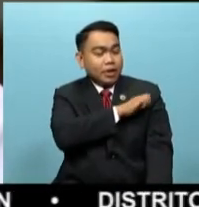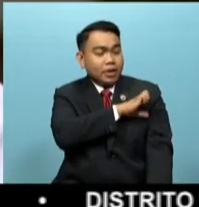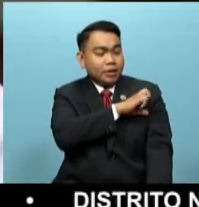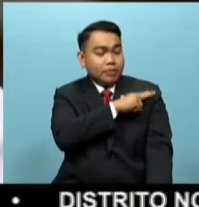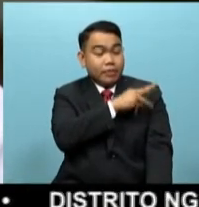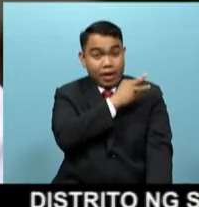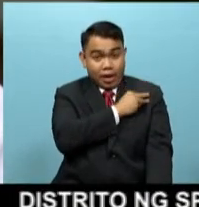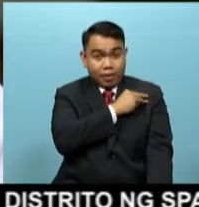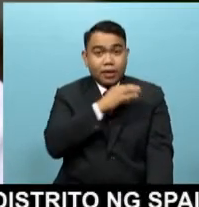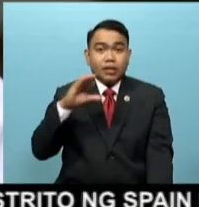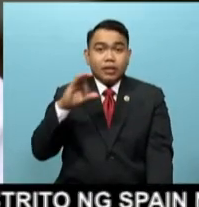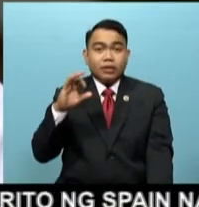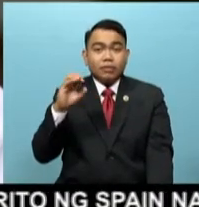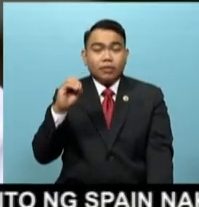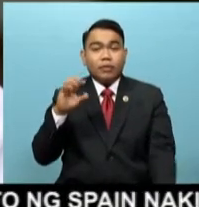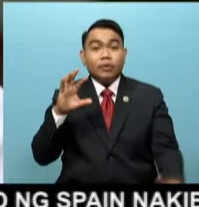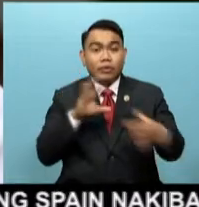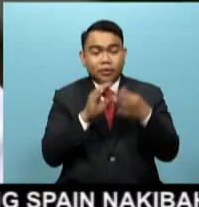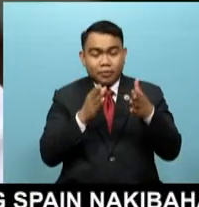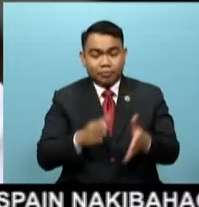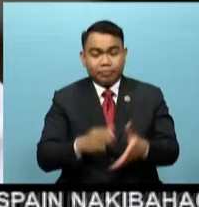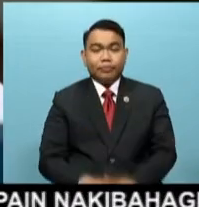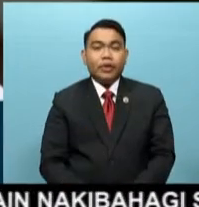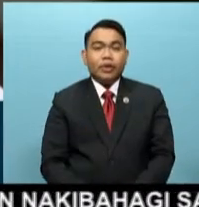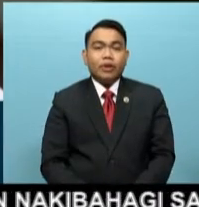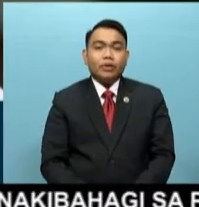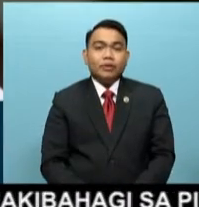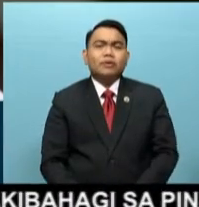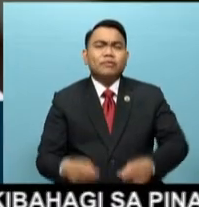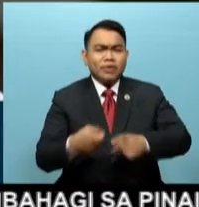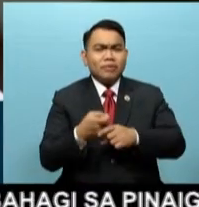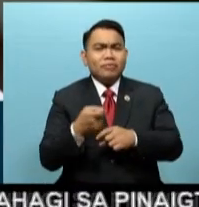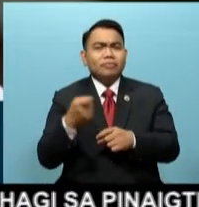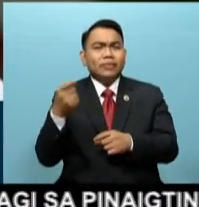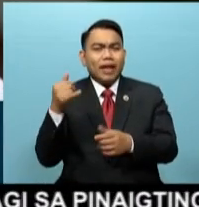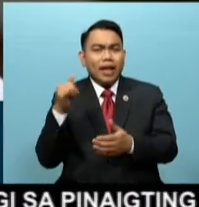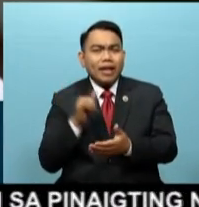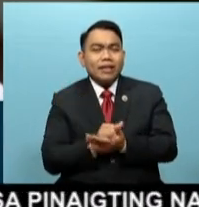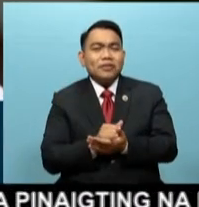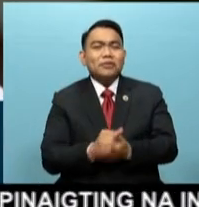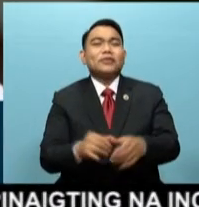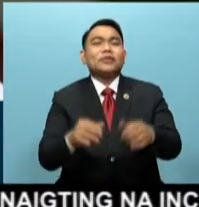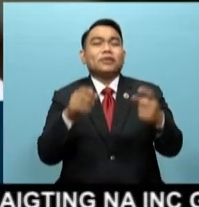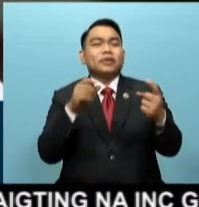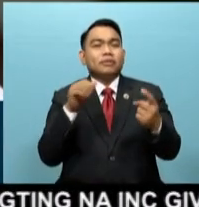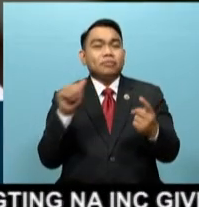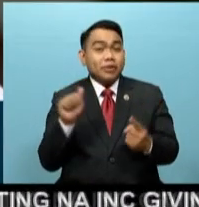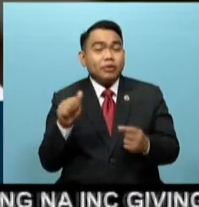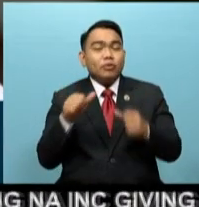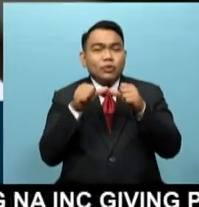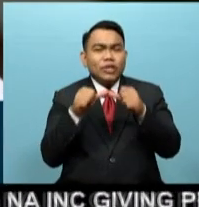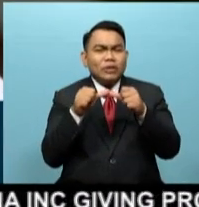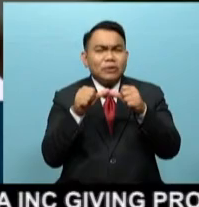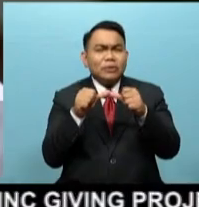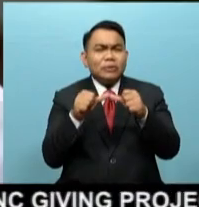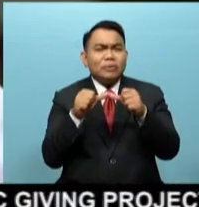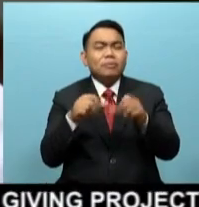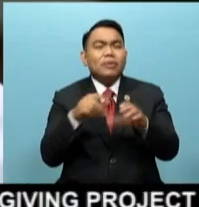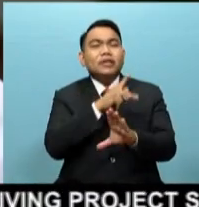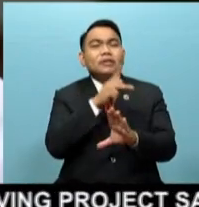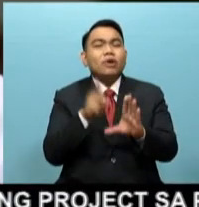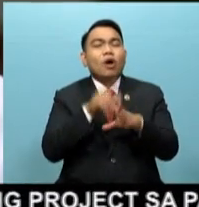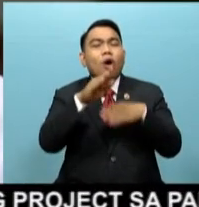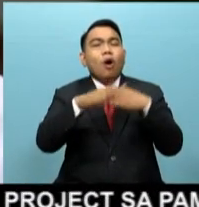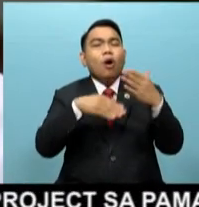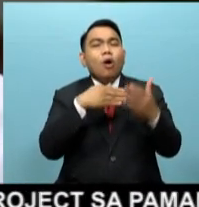ng pansambahayan. At mula po noon ay panaya na po ang pagdalo ng kapatid na Alejandro Libot-Libot sa mga gawain po